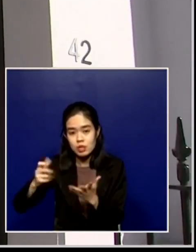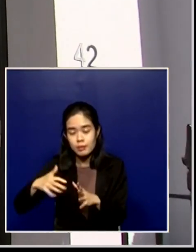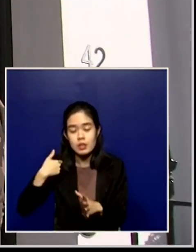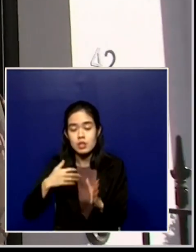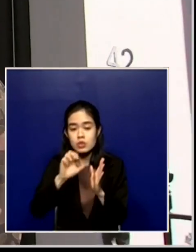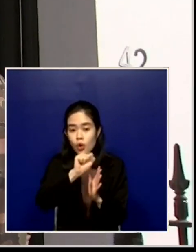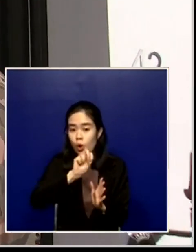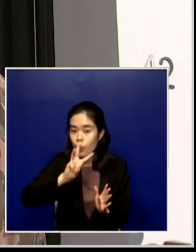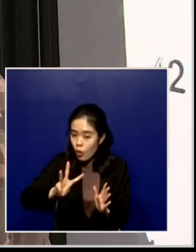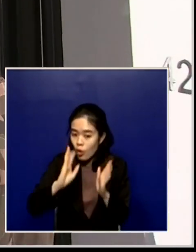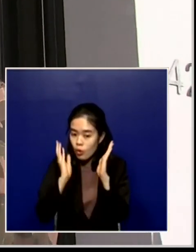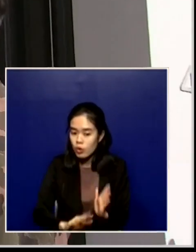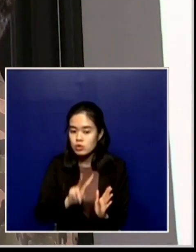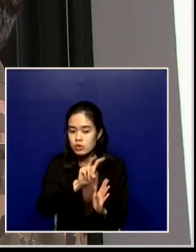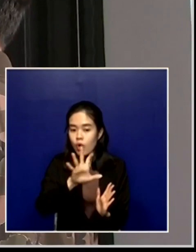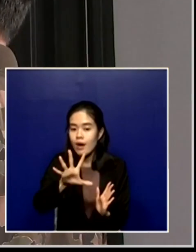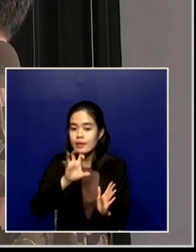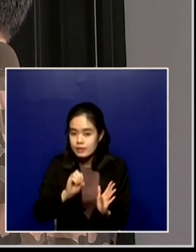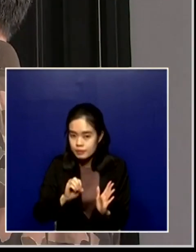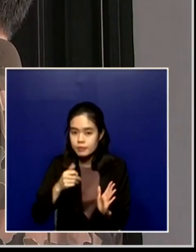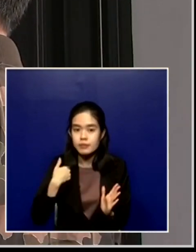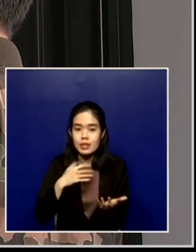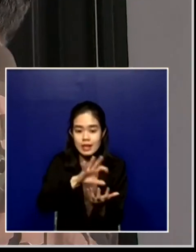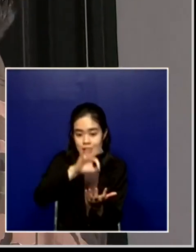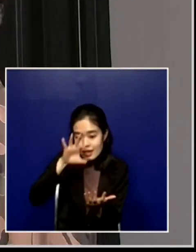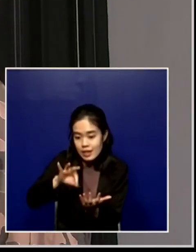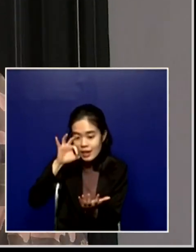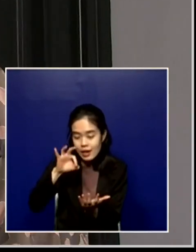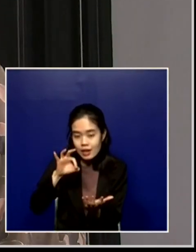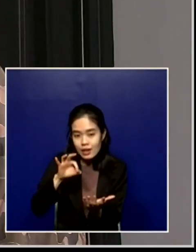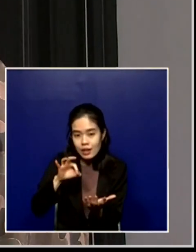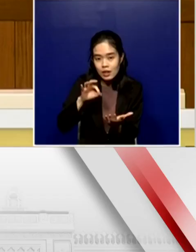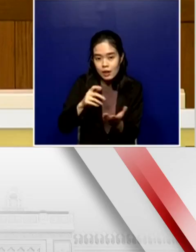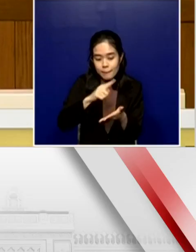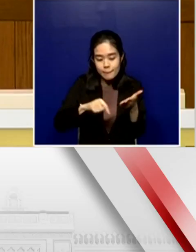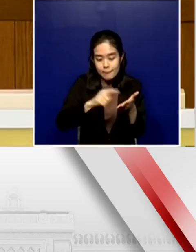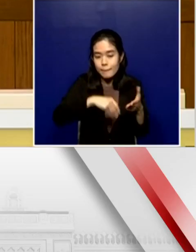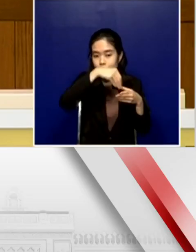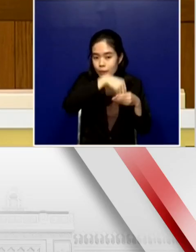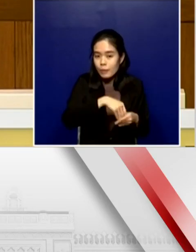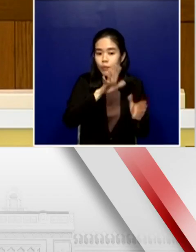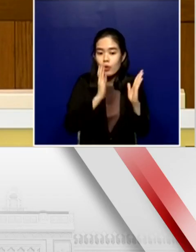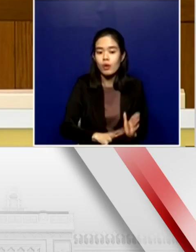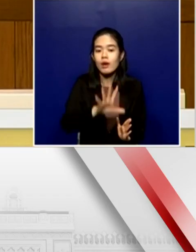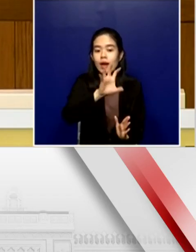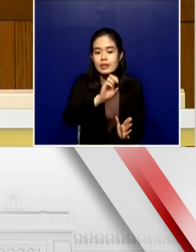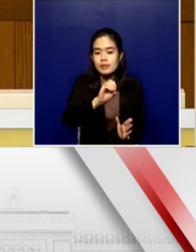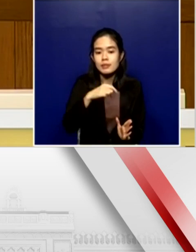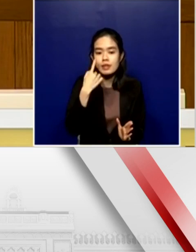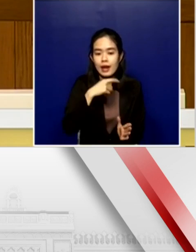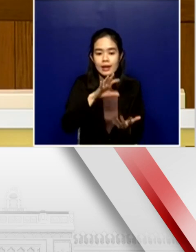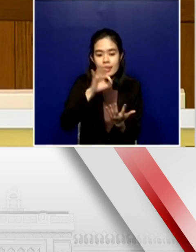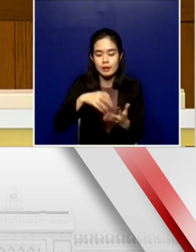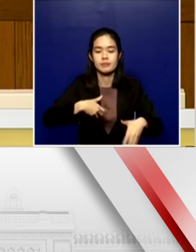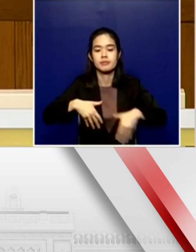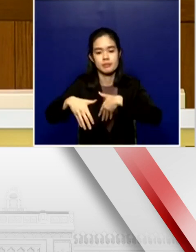250นะมีการเลือกตั้งมา50คนเลือกมาจากประชาชน50คนนะครับ